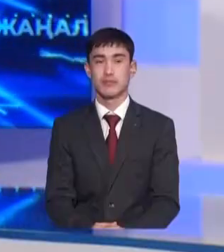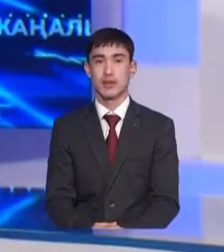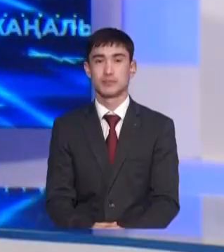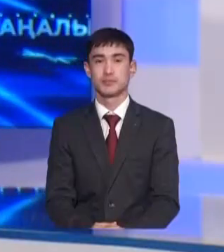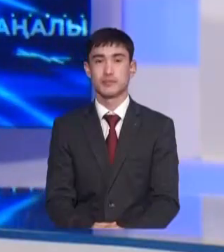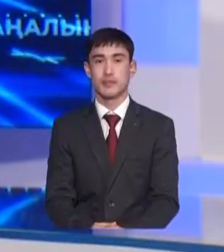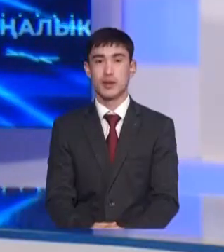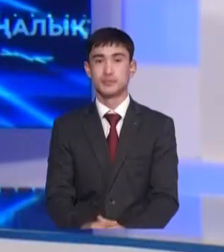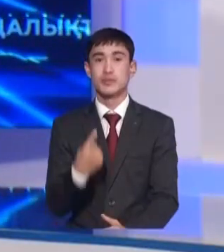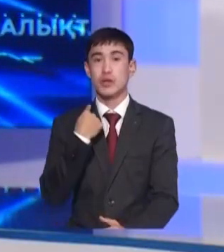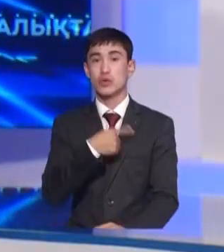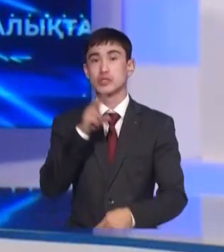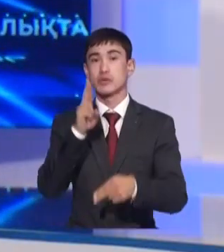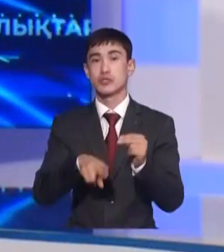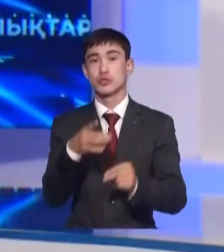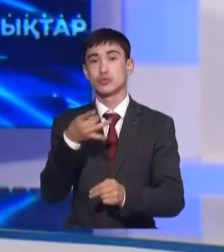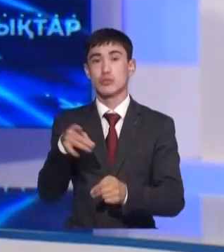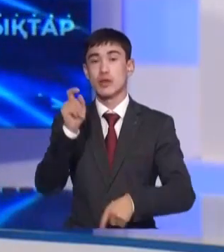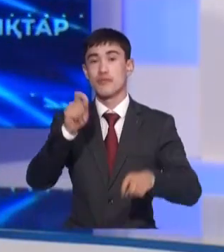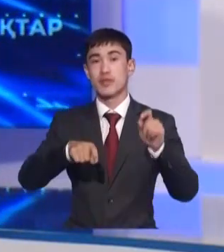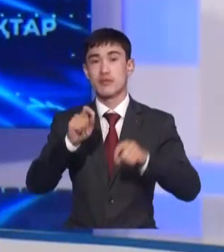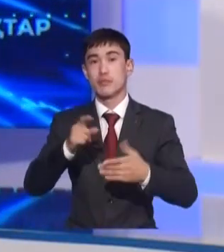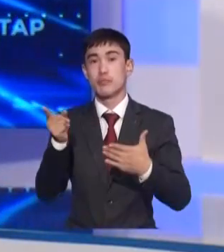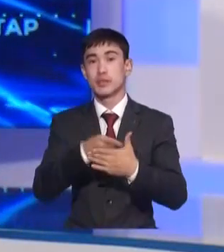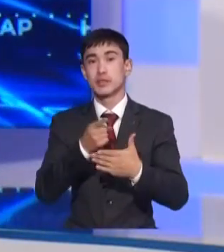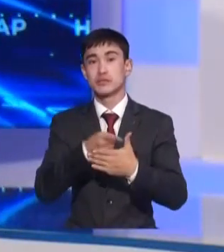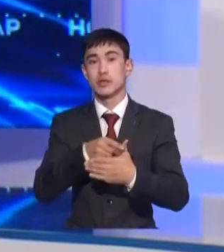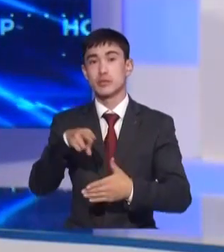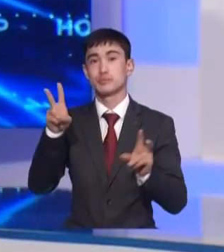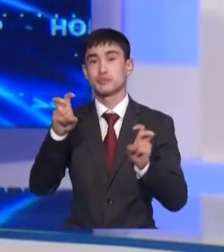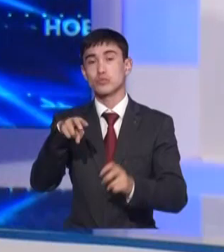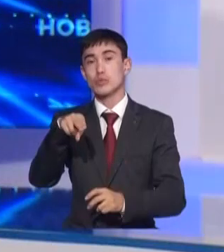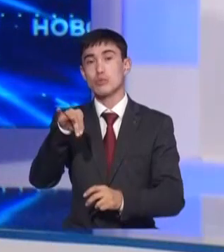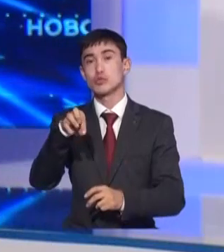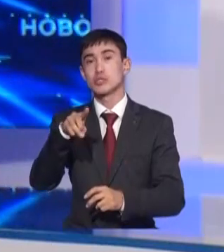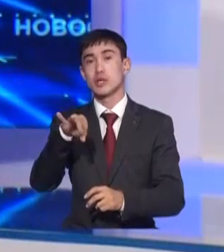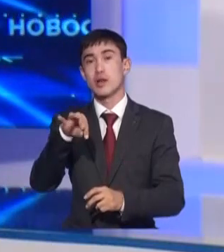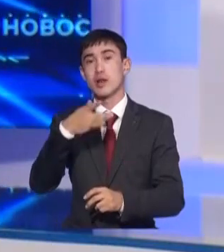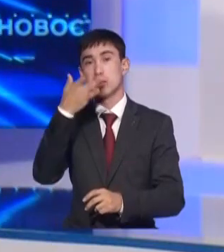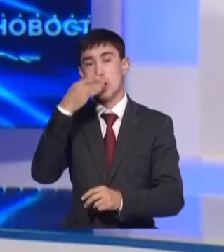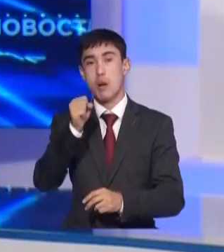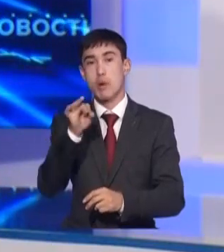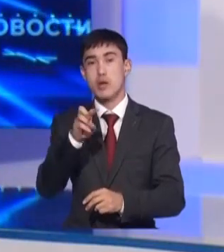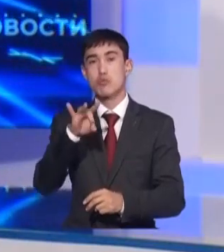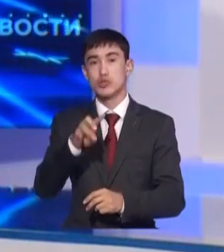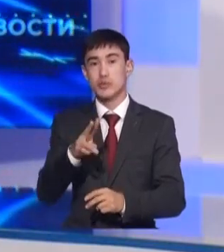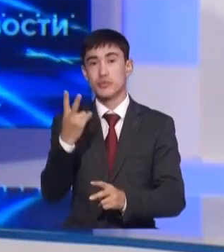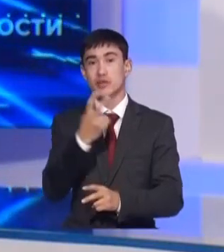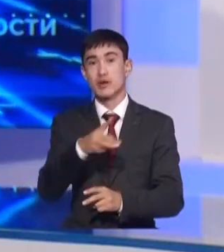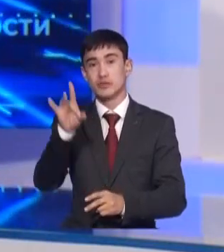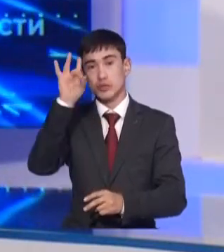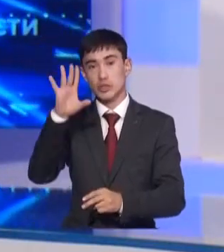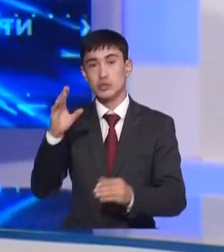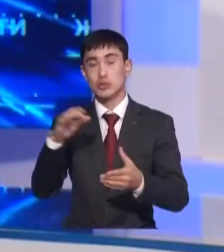На поэтической волне. В Талдыкургане завершился республиканский фестиваль под названием «Пушкинское лето. Абай и Пушкин. Два